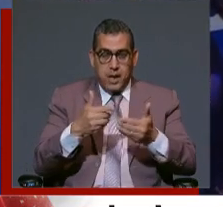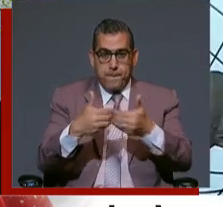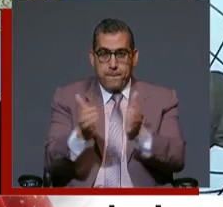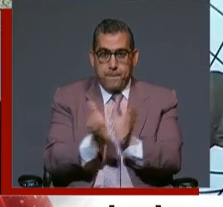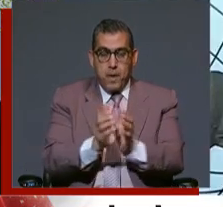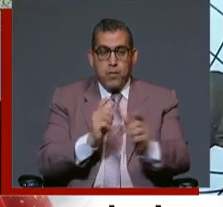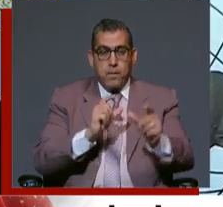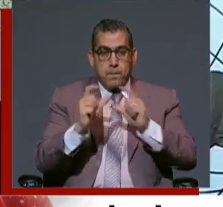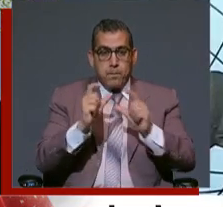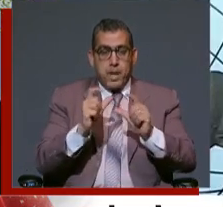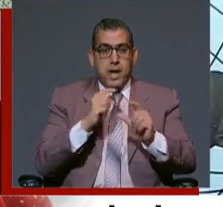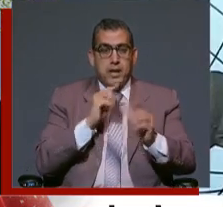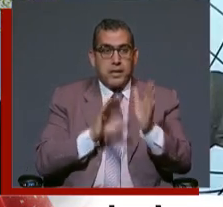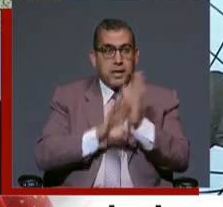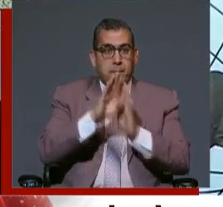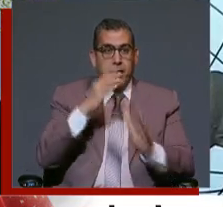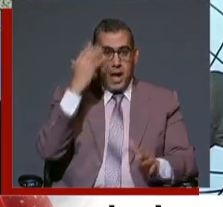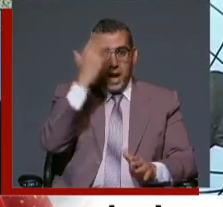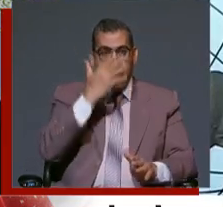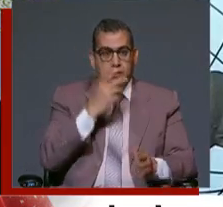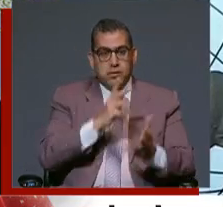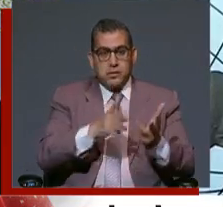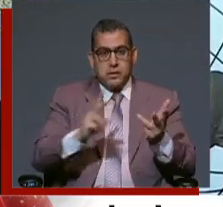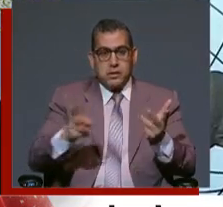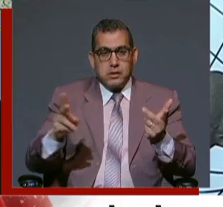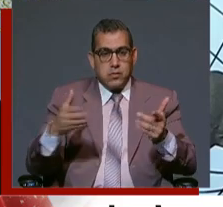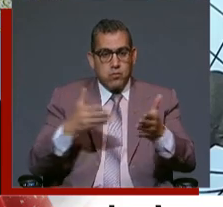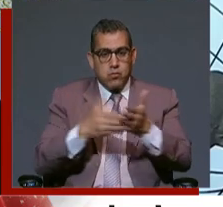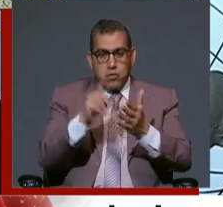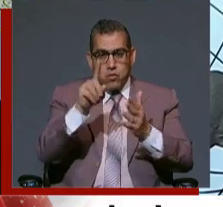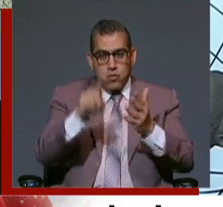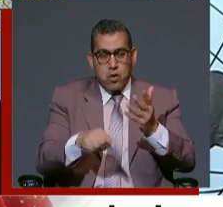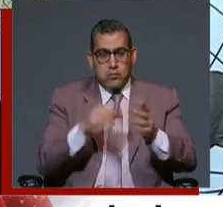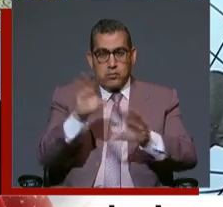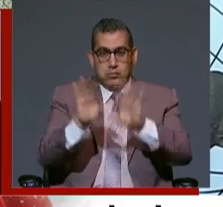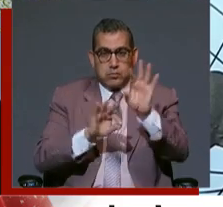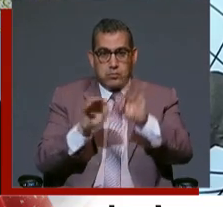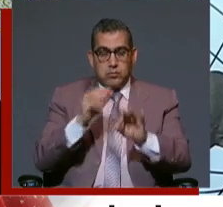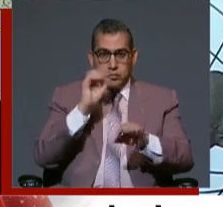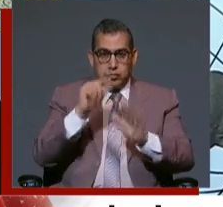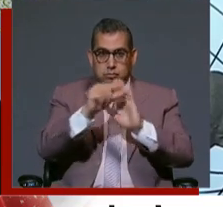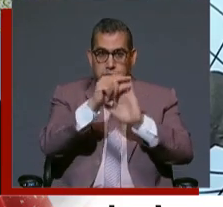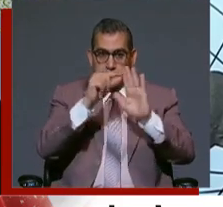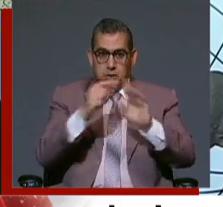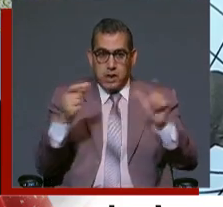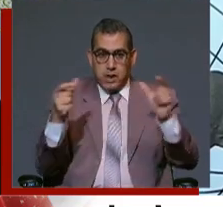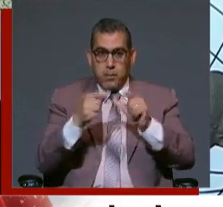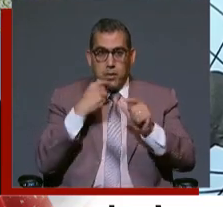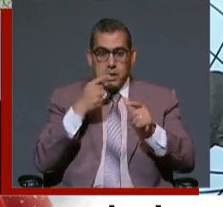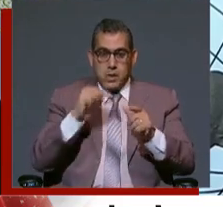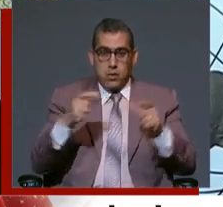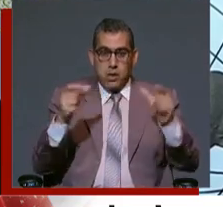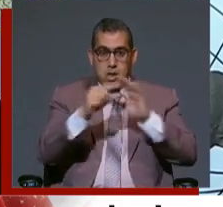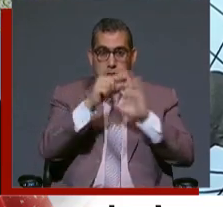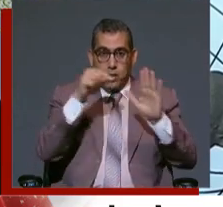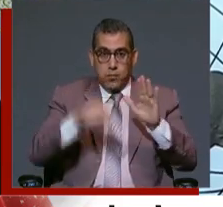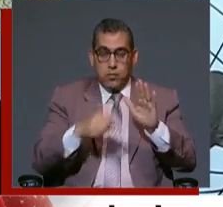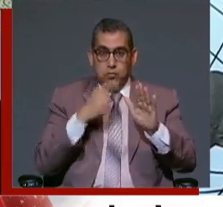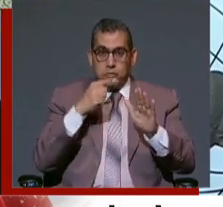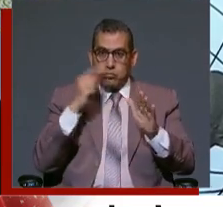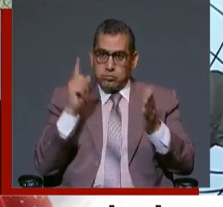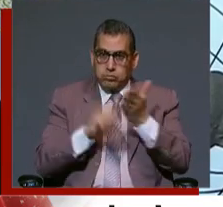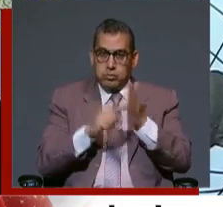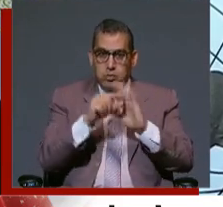التنمية الإفريقي بمستوياتها المختلفة على الاختيار الموفق لعنوان الاجتماعات السنوية لهذا العام، والذي تأتي